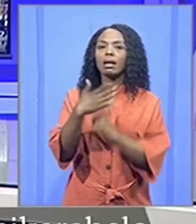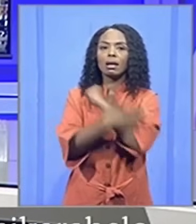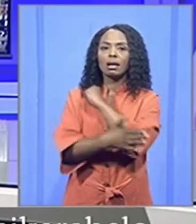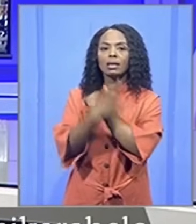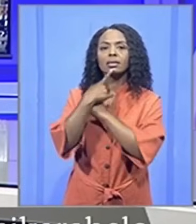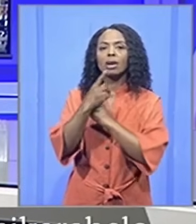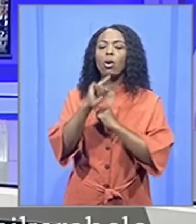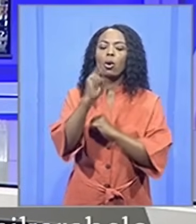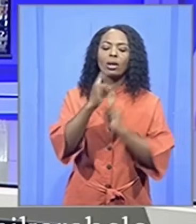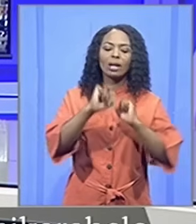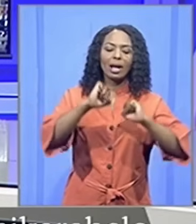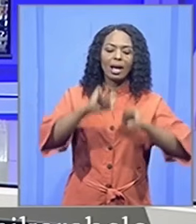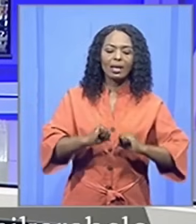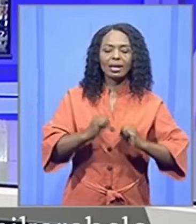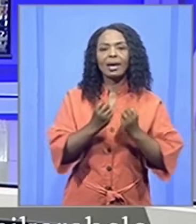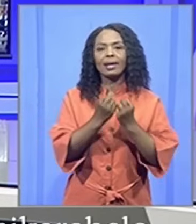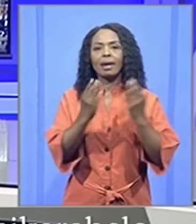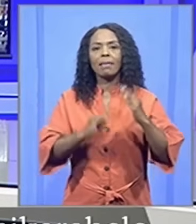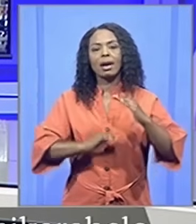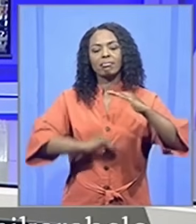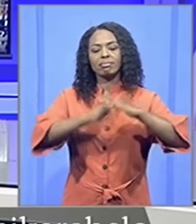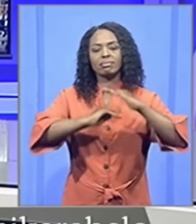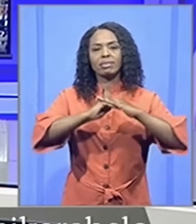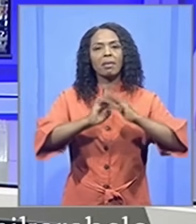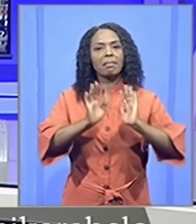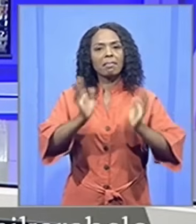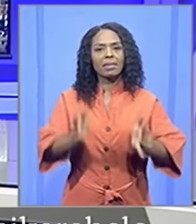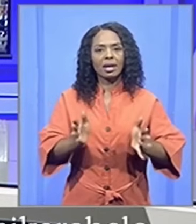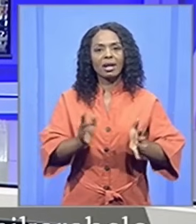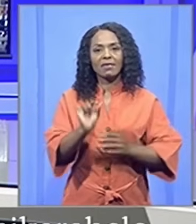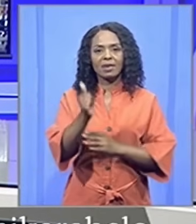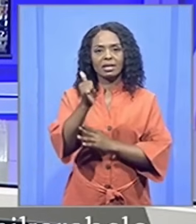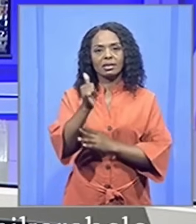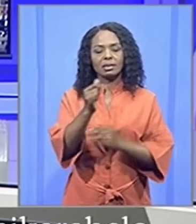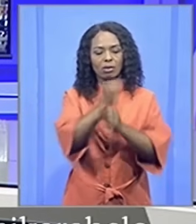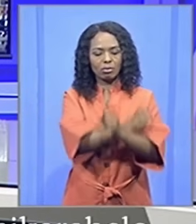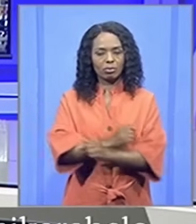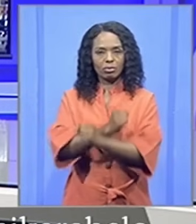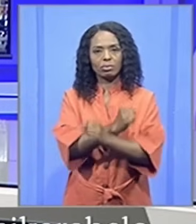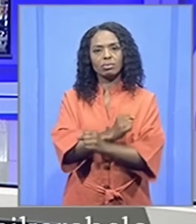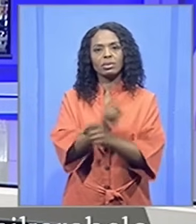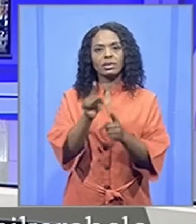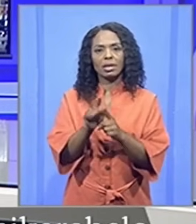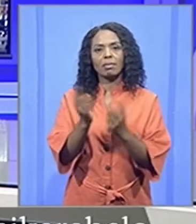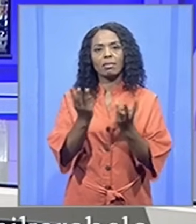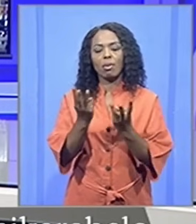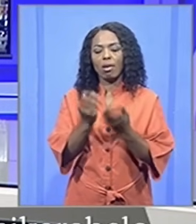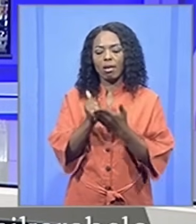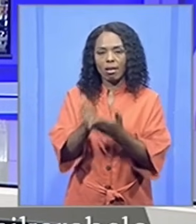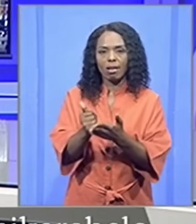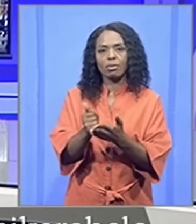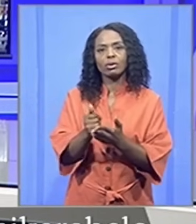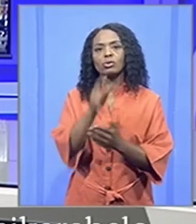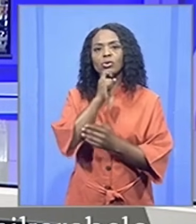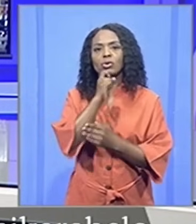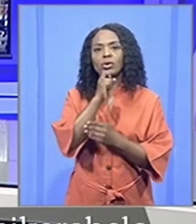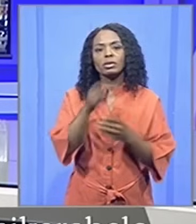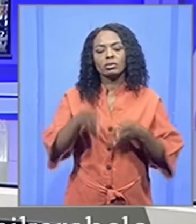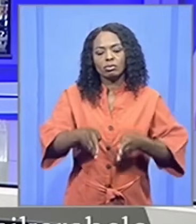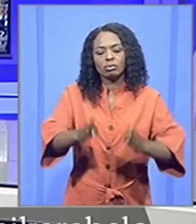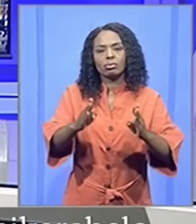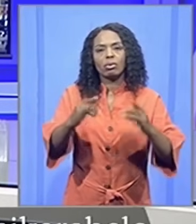fela palo yeo e rilego ya dilori tša thušo ya pele le leago go tsena ka Gaza go šomiša molwane wa